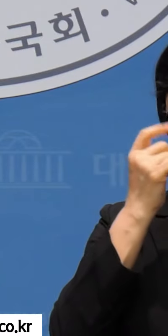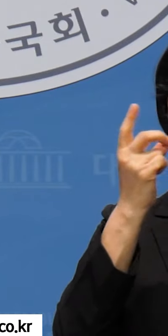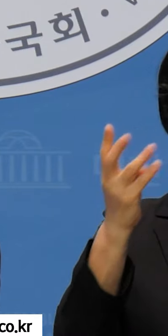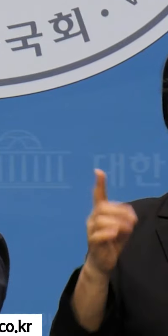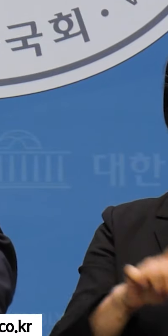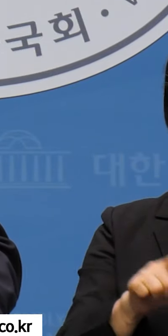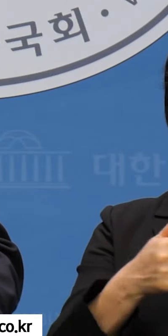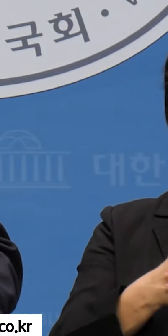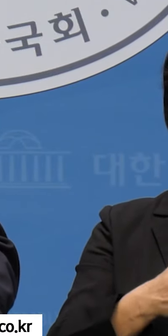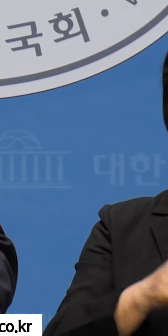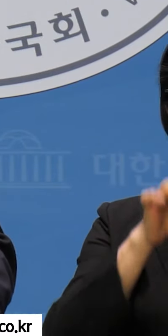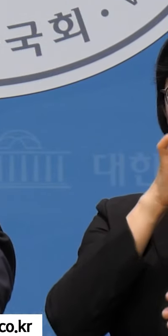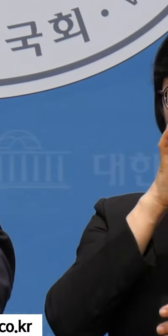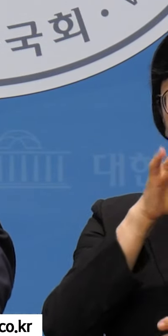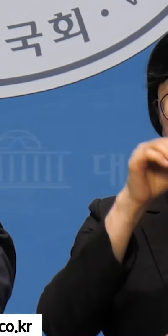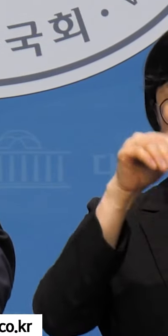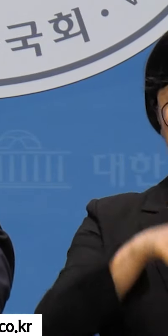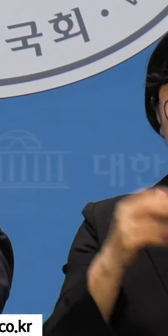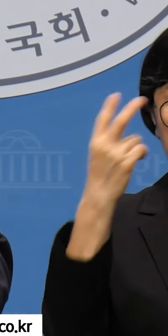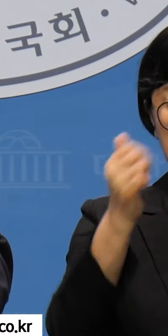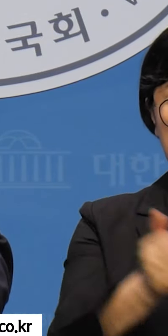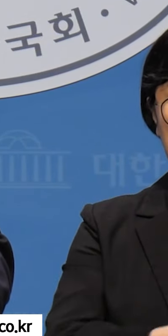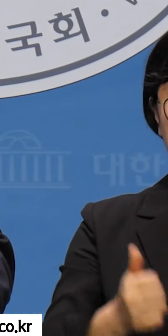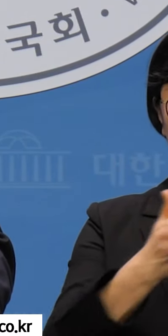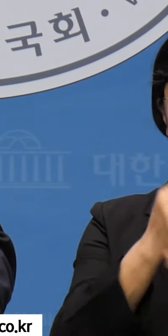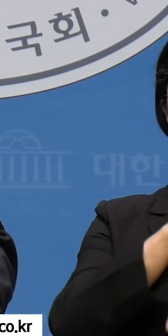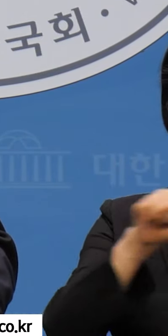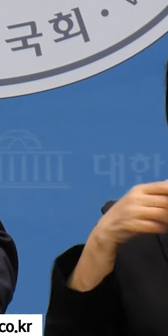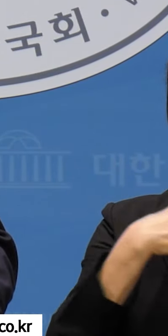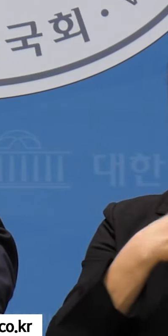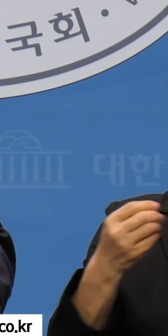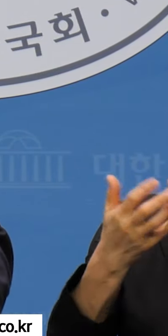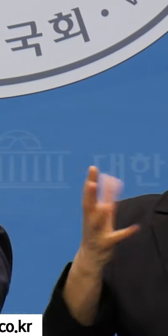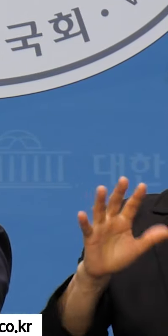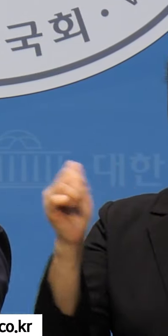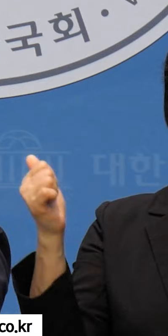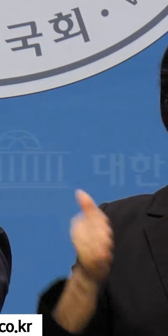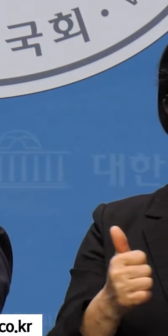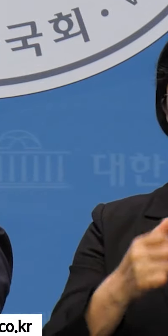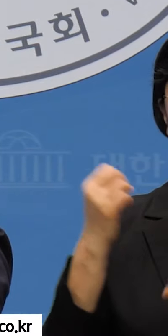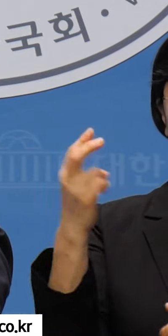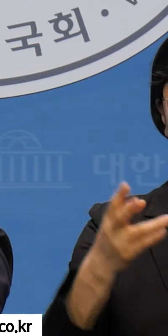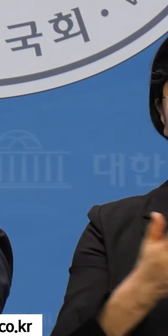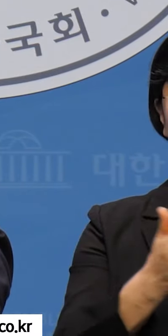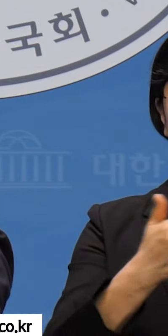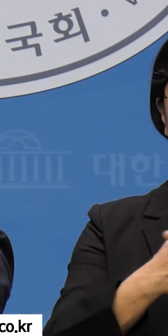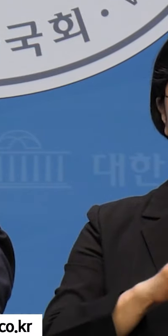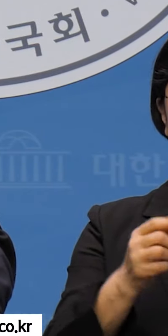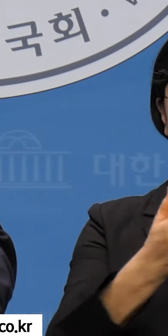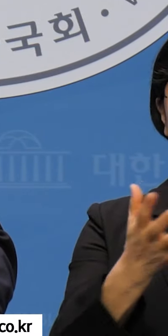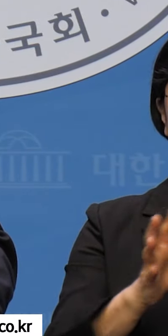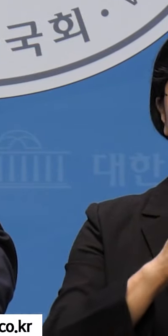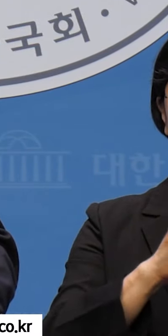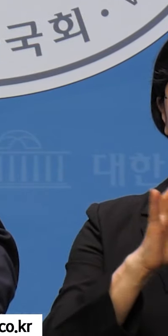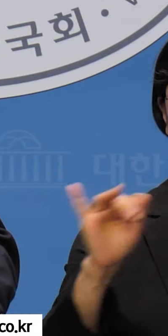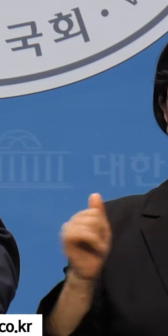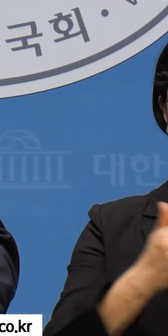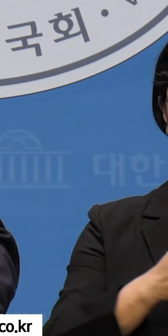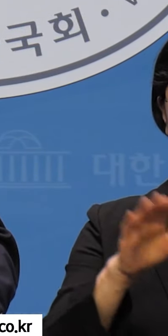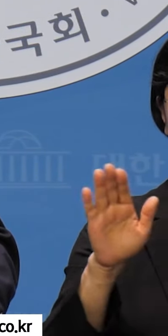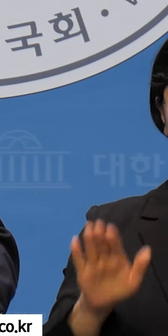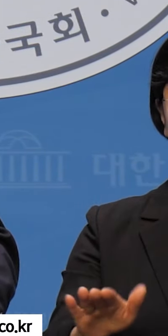동안 중앙선거관리위원회, 행정안전부, 국회, 그리고 정당 관계자들과